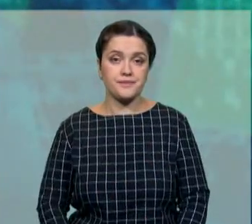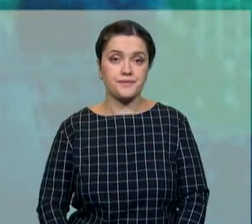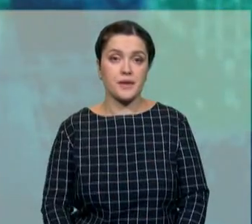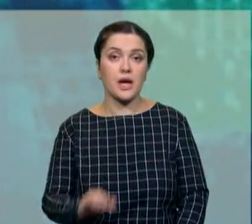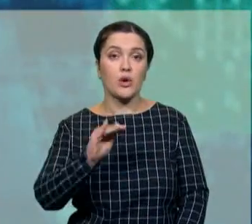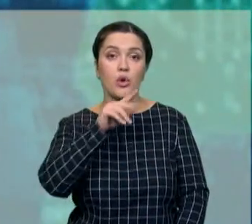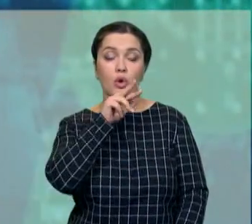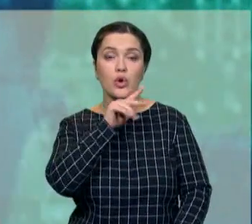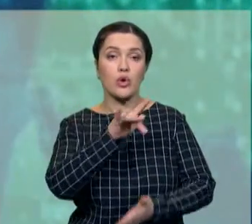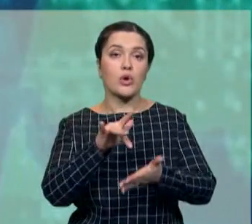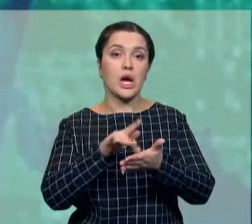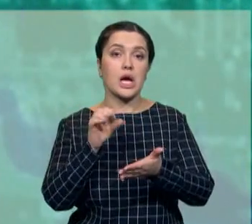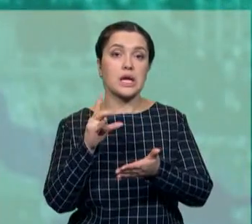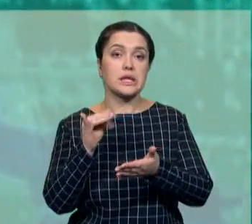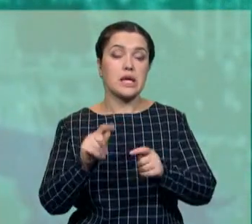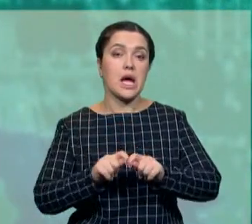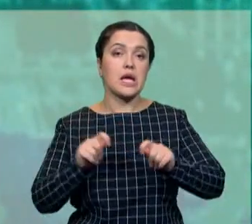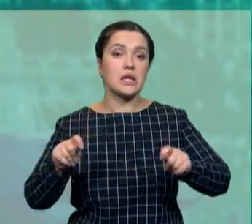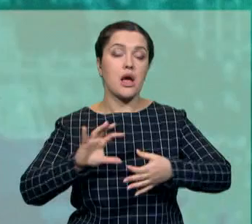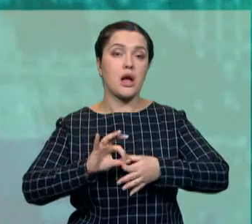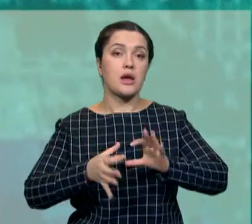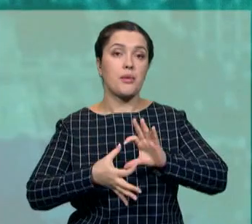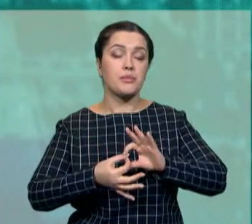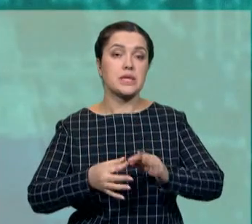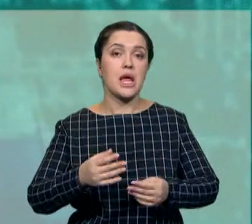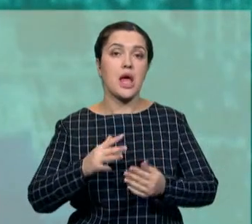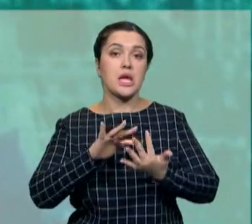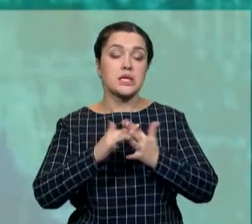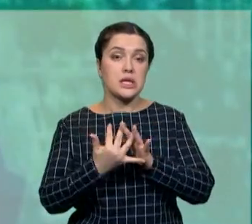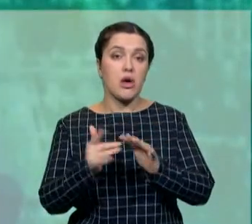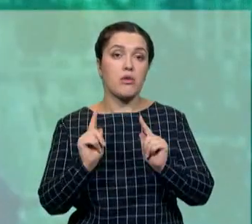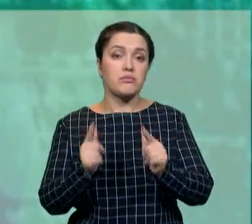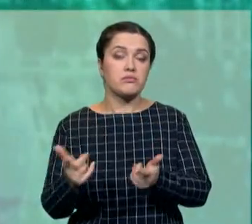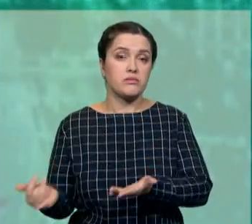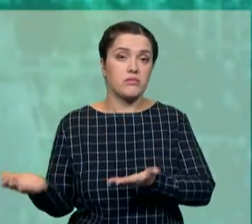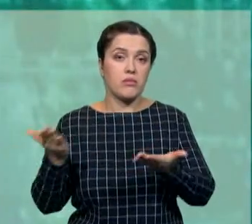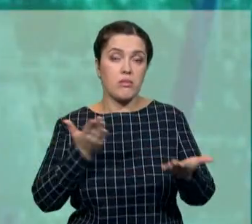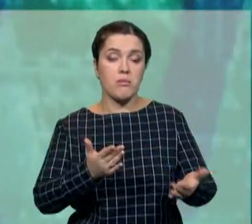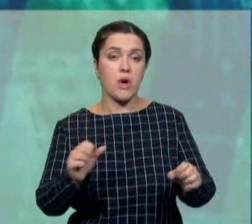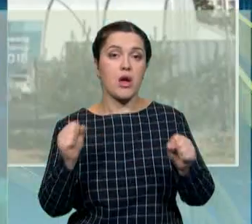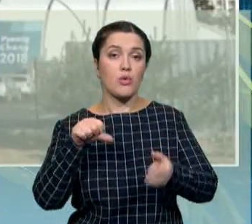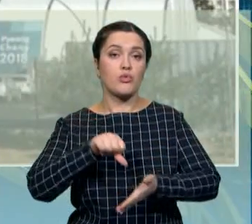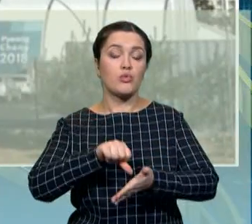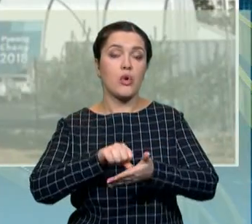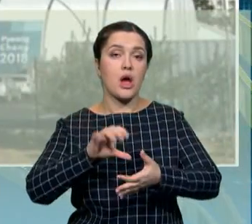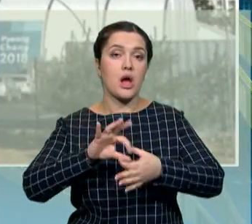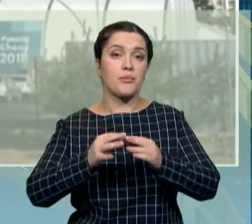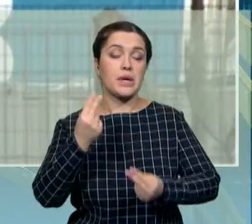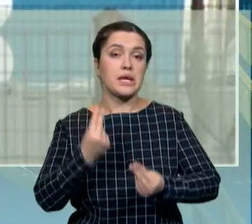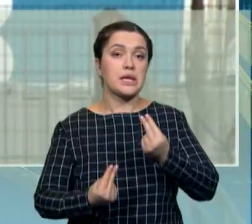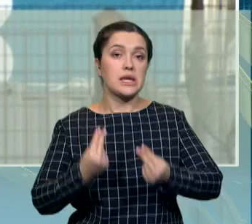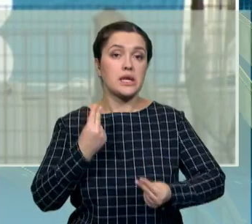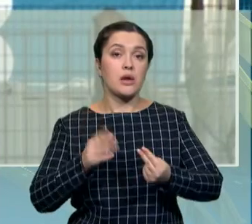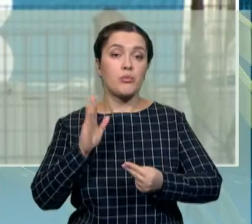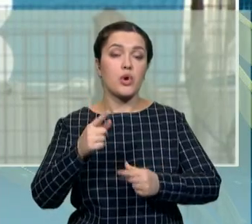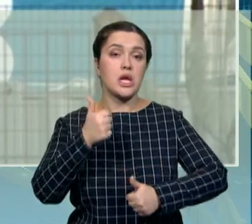южнокорейском городе Каннене открылась олимпийская деревня. Она готова принять атлетов, которые собираются участвовать в играх в Пхенчхане. Там же